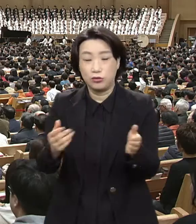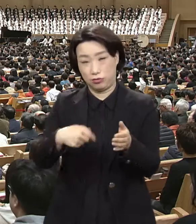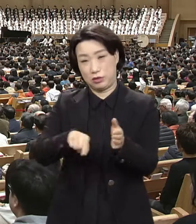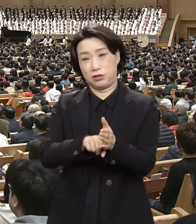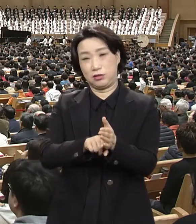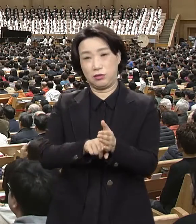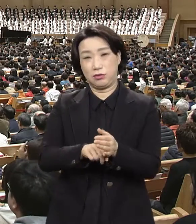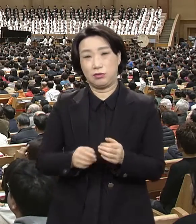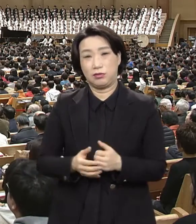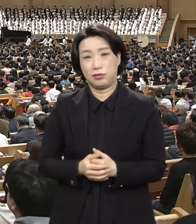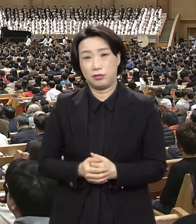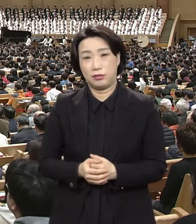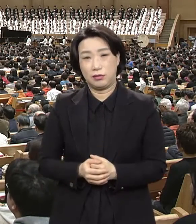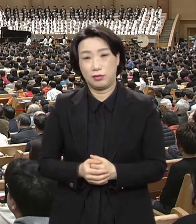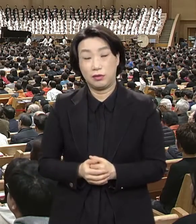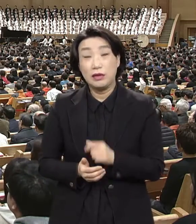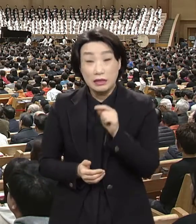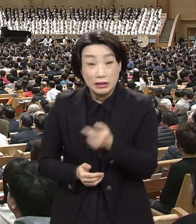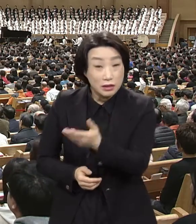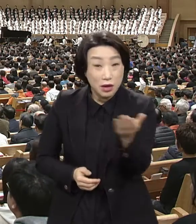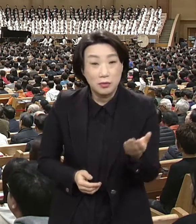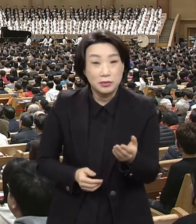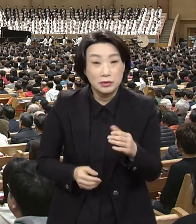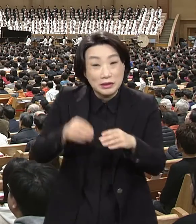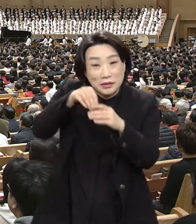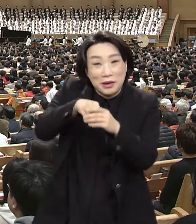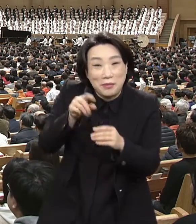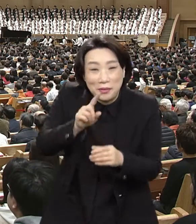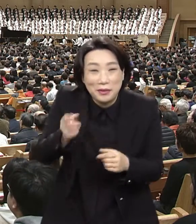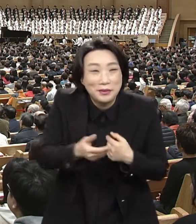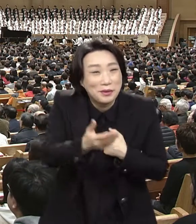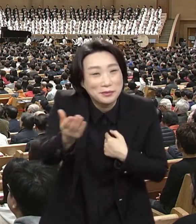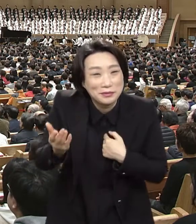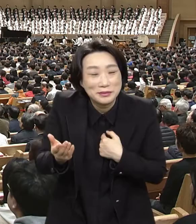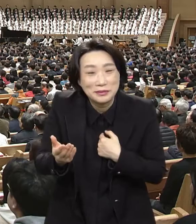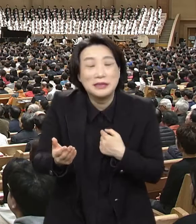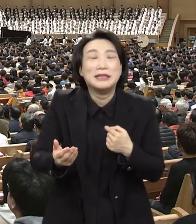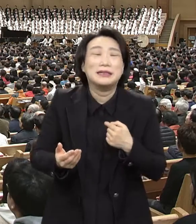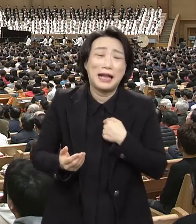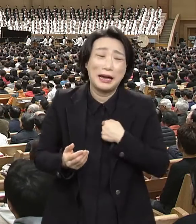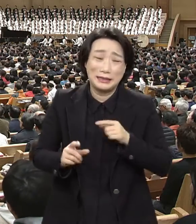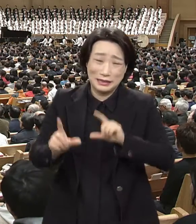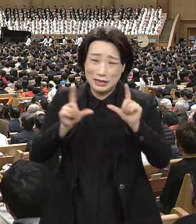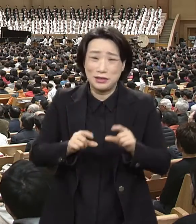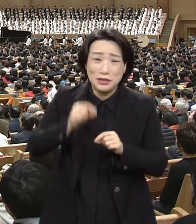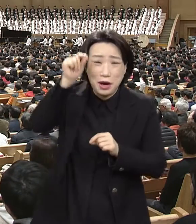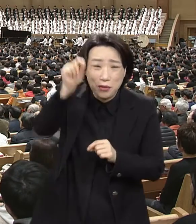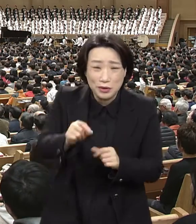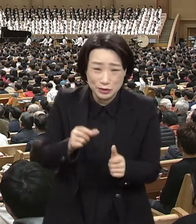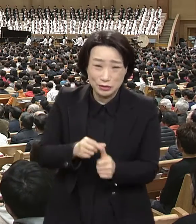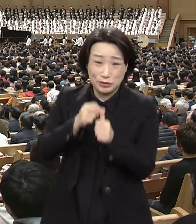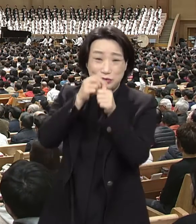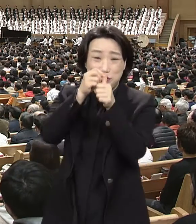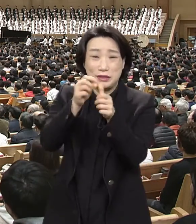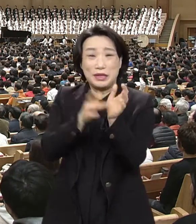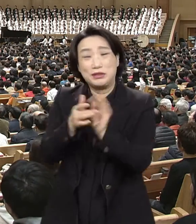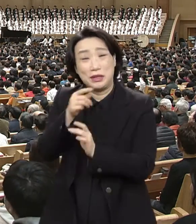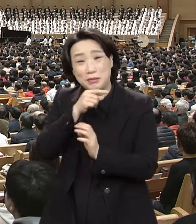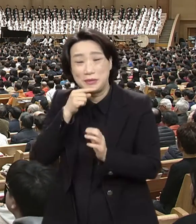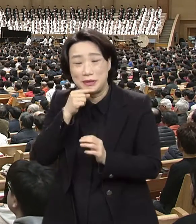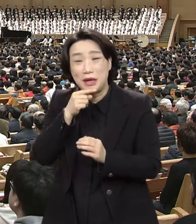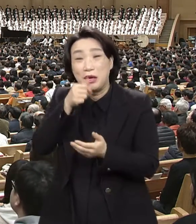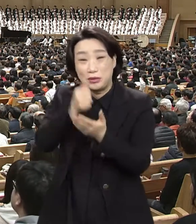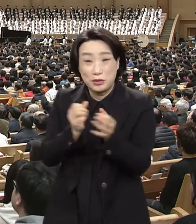말이오 이 보따리 속에 뭐이 들어있을까 내가 영원히 구원받는 그의 피에